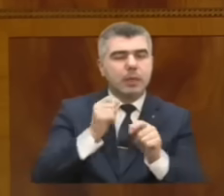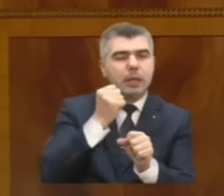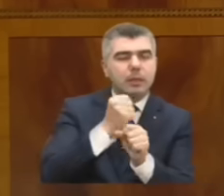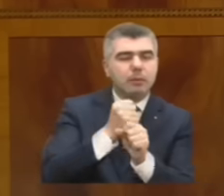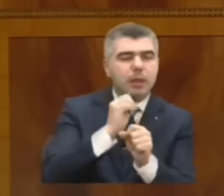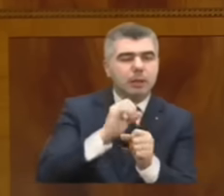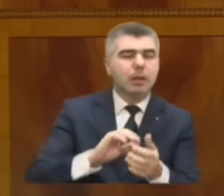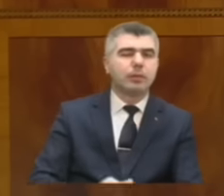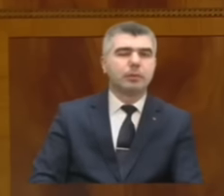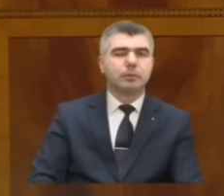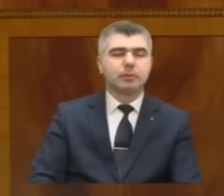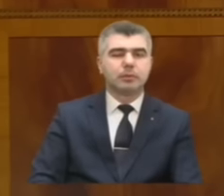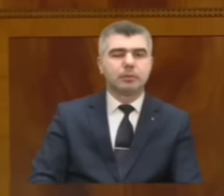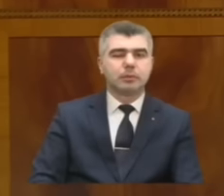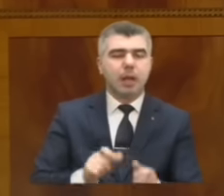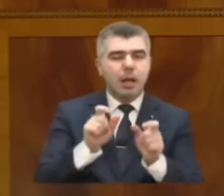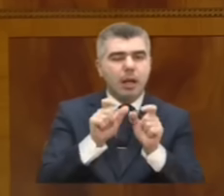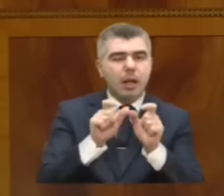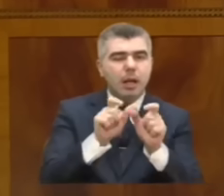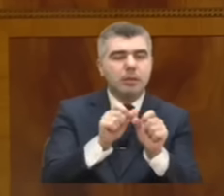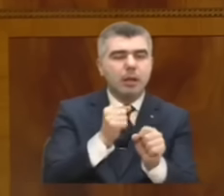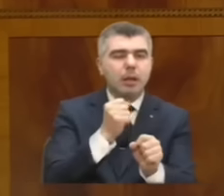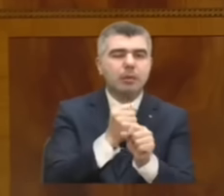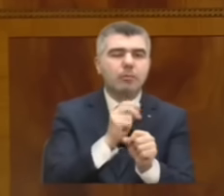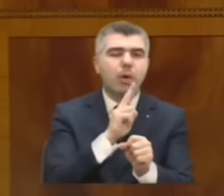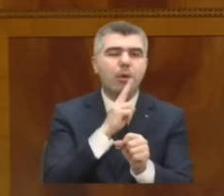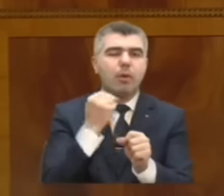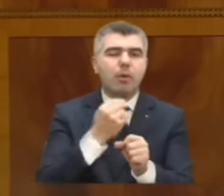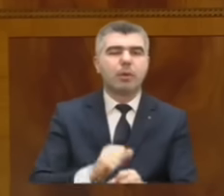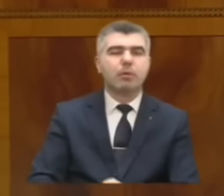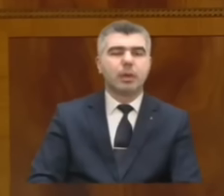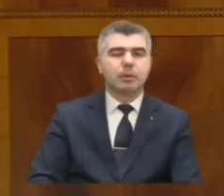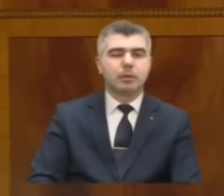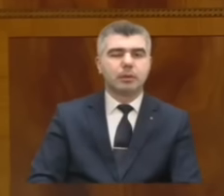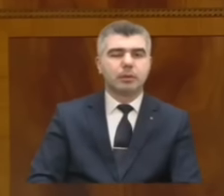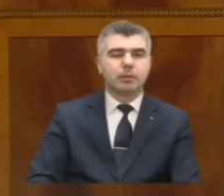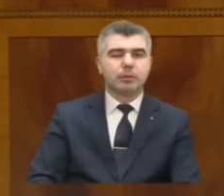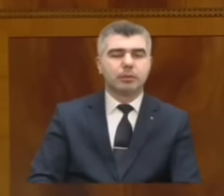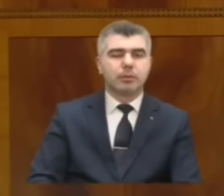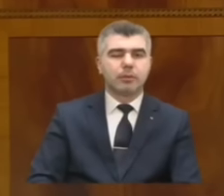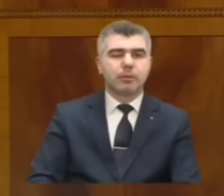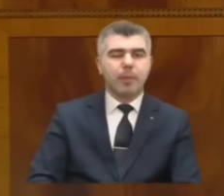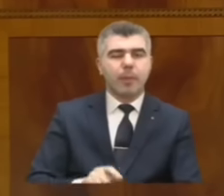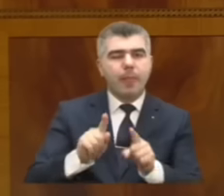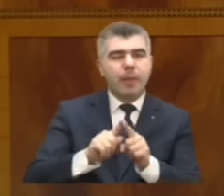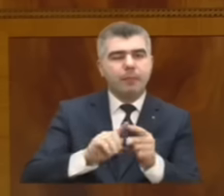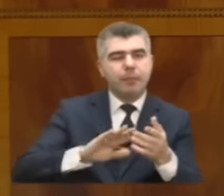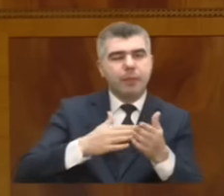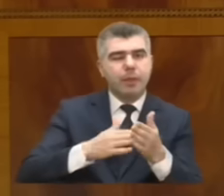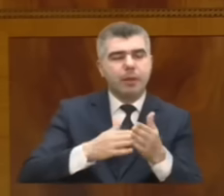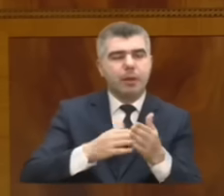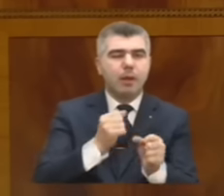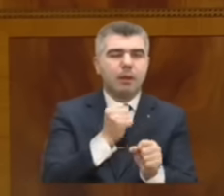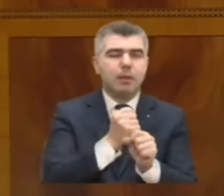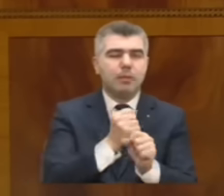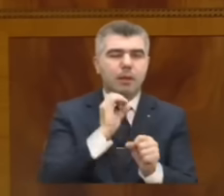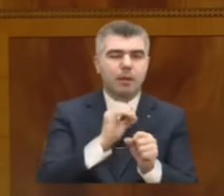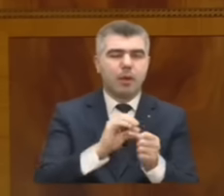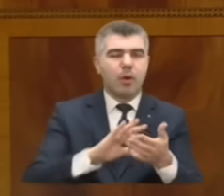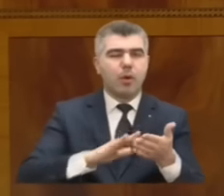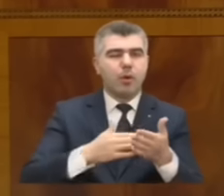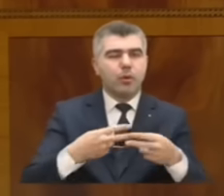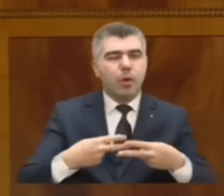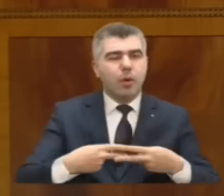بأدائنا الرقابي للعمل الحكومة. ومع ذلك قدمنا لكم مقترحات عملية آملين